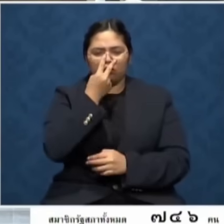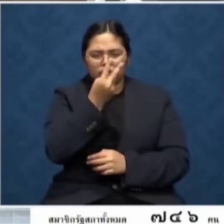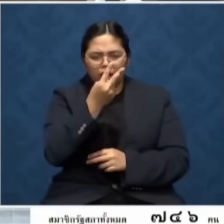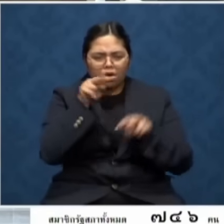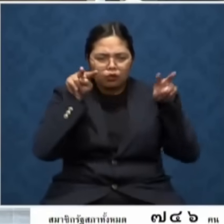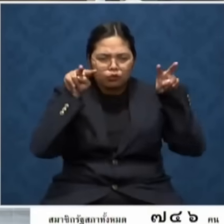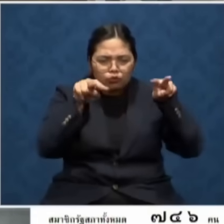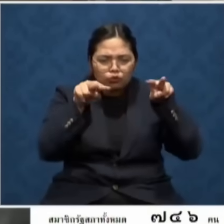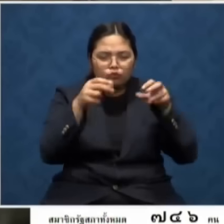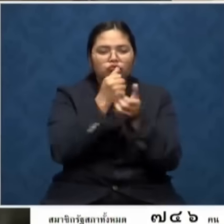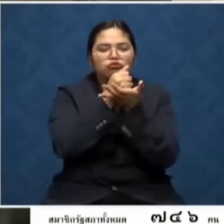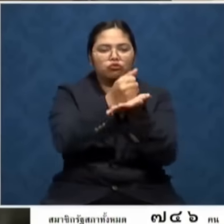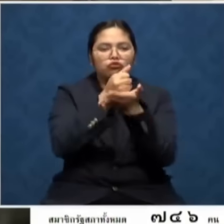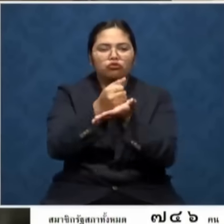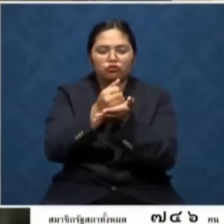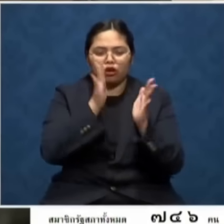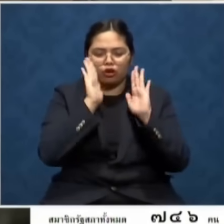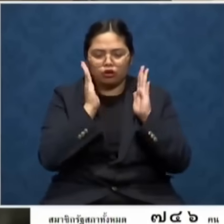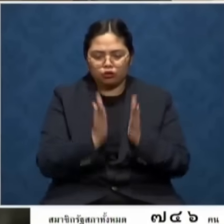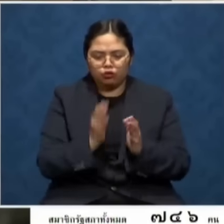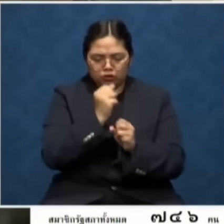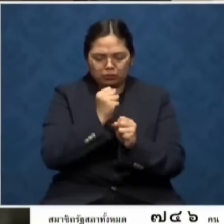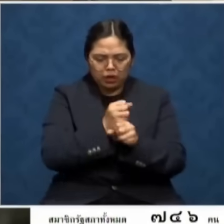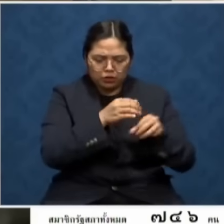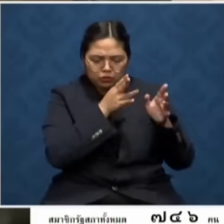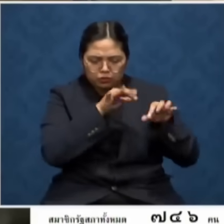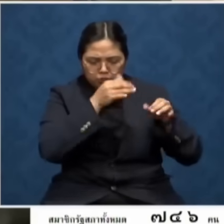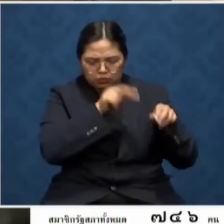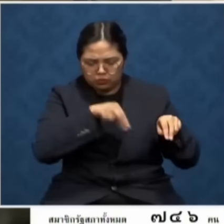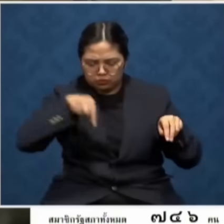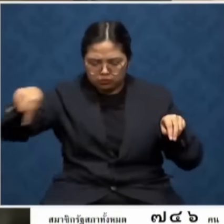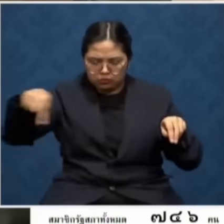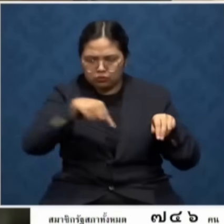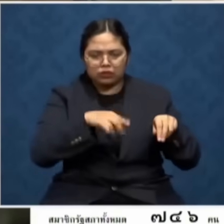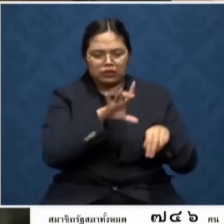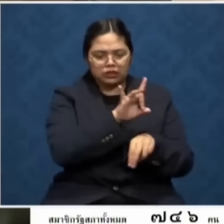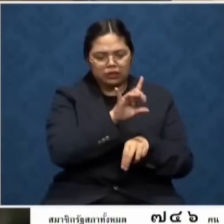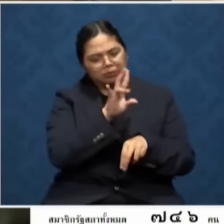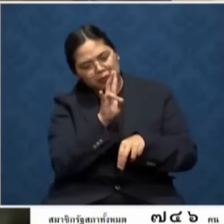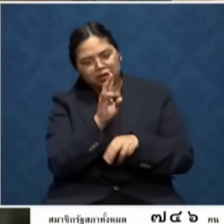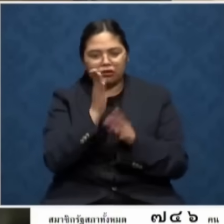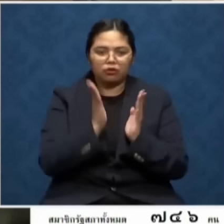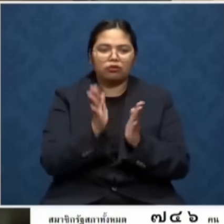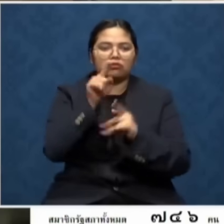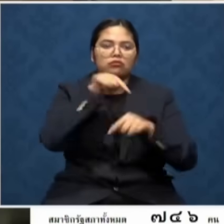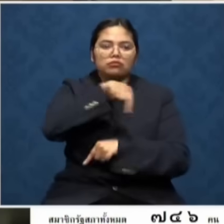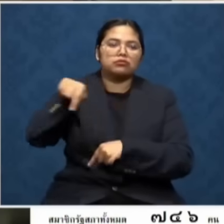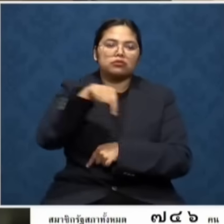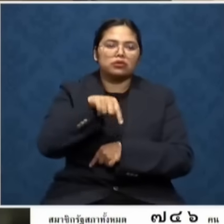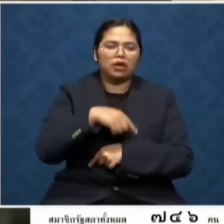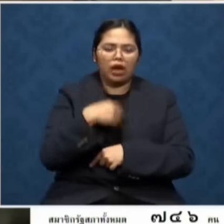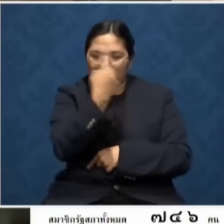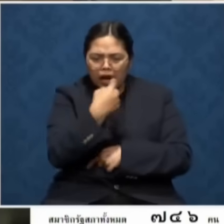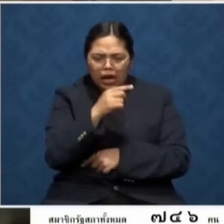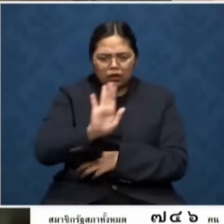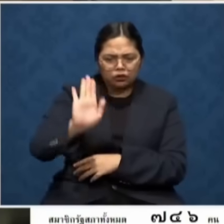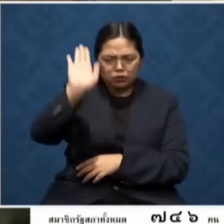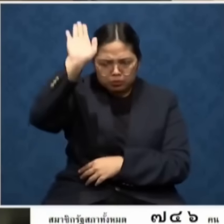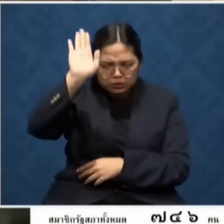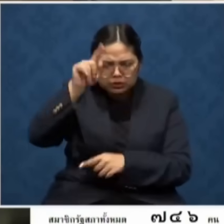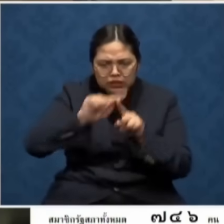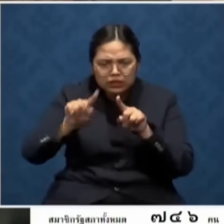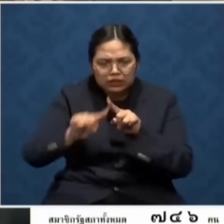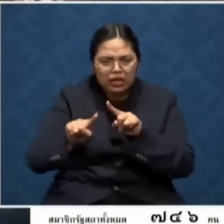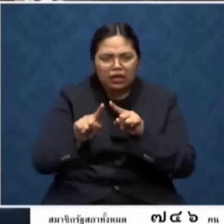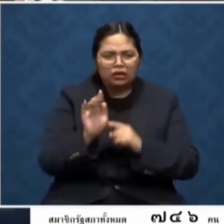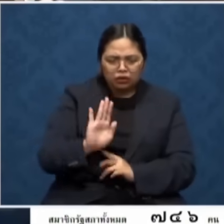ท่านประธานเจ้าที่อีก 7-8 คนนั่งข้างหน้าต้องเป็นตาแทนท่านประธานใครยกมือฝั่งโน้นไม่ต้องประท้วงถ้าเห็นว่าเขาย